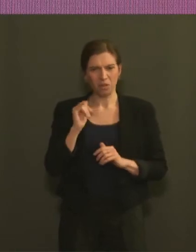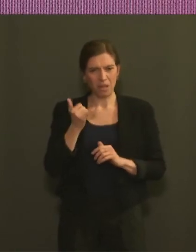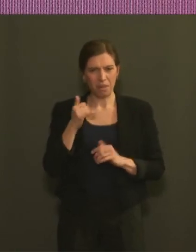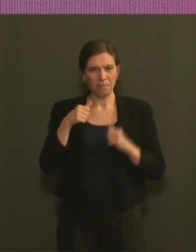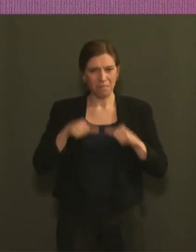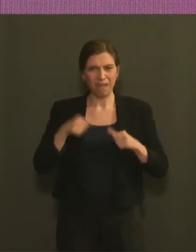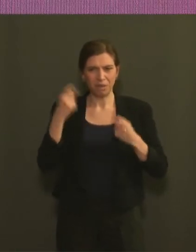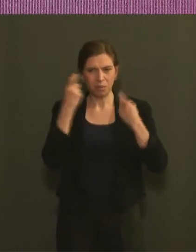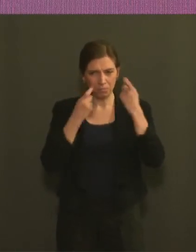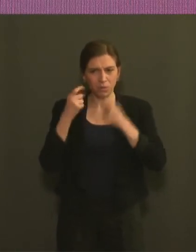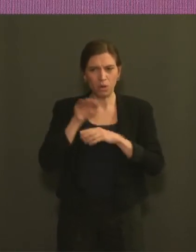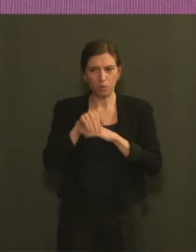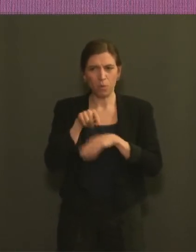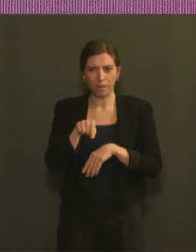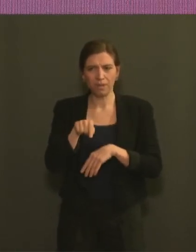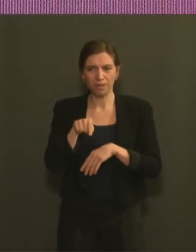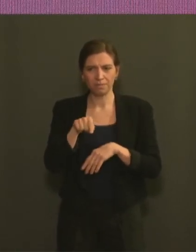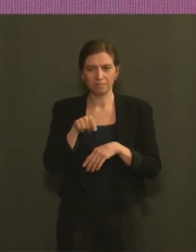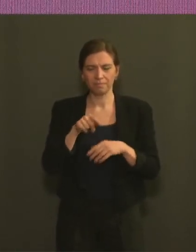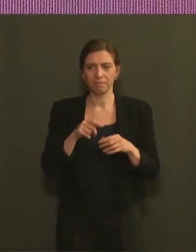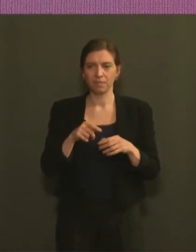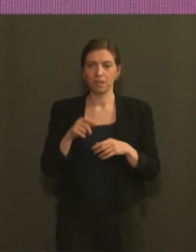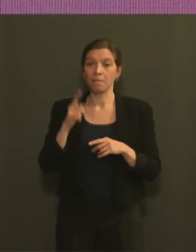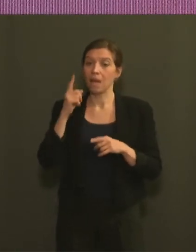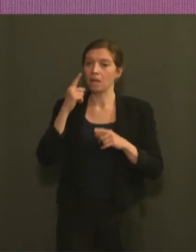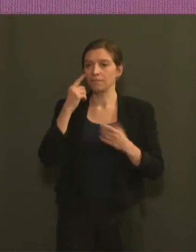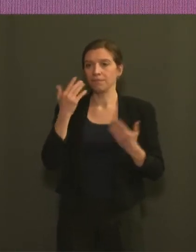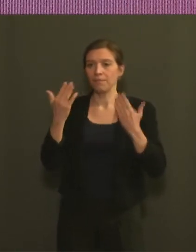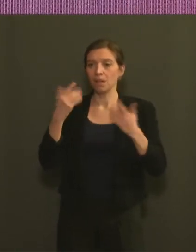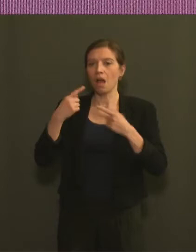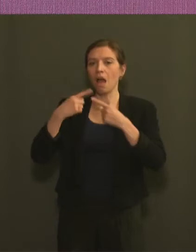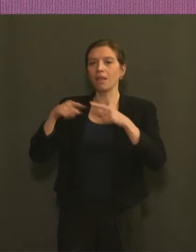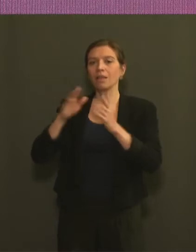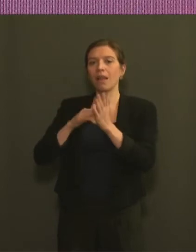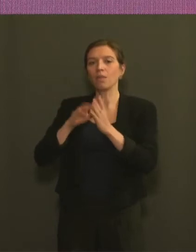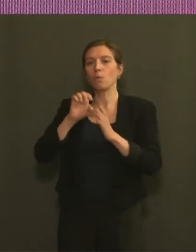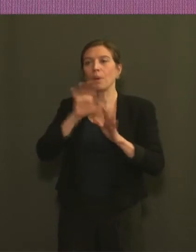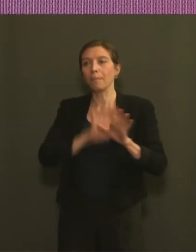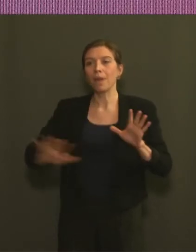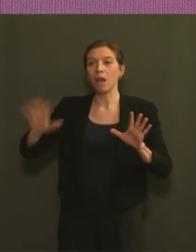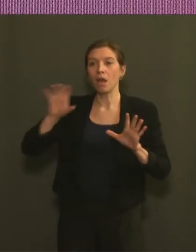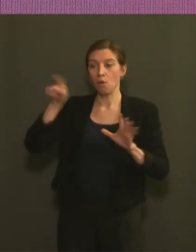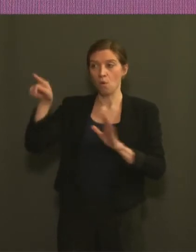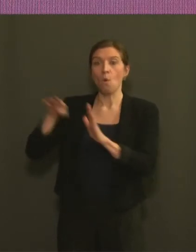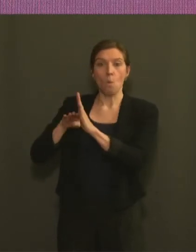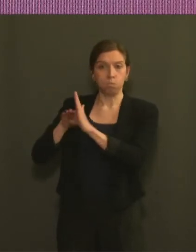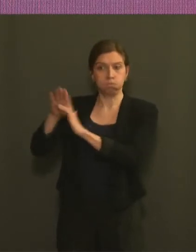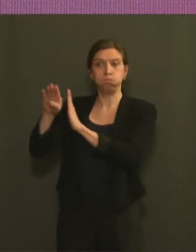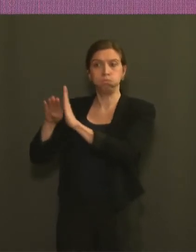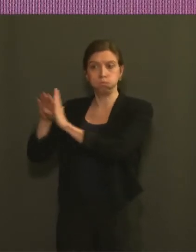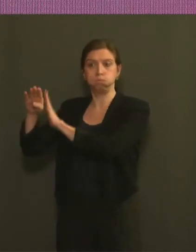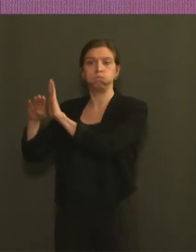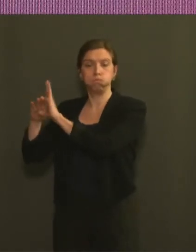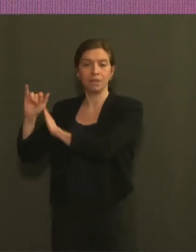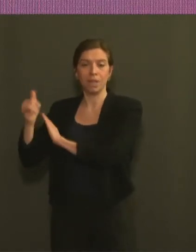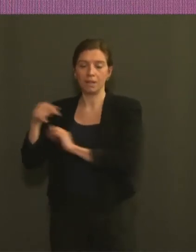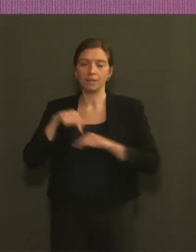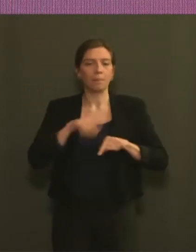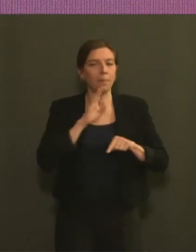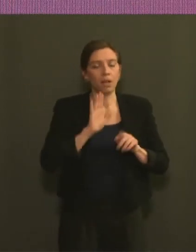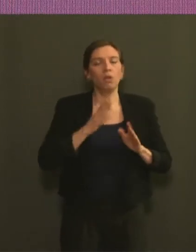entendre au ps hollande blackburn rovers 2 iconoclaste